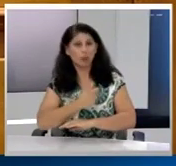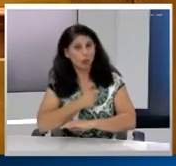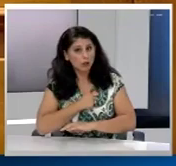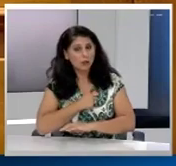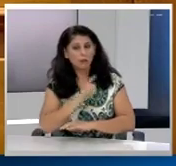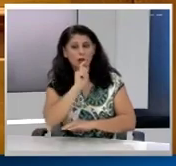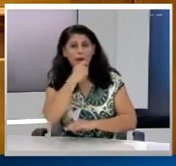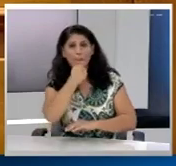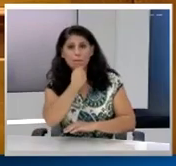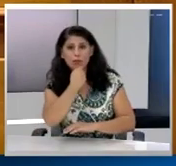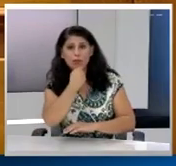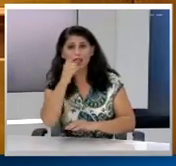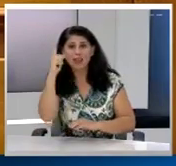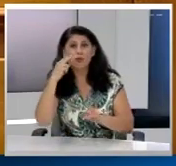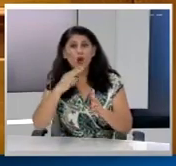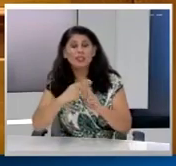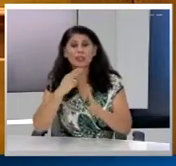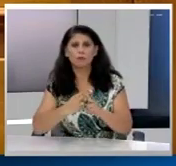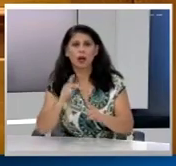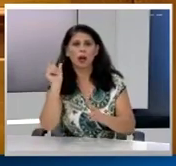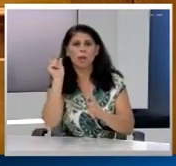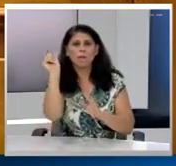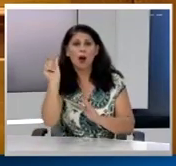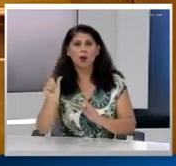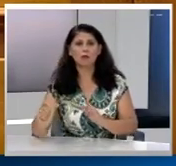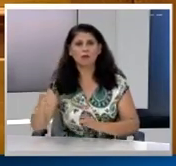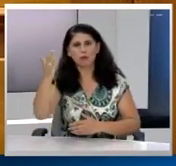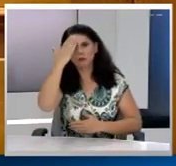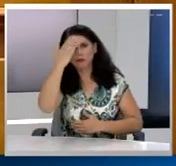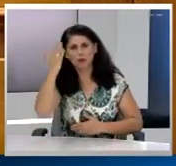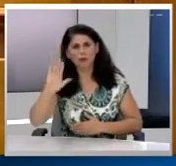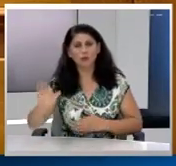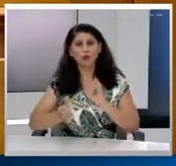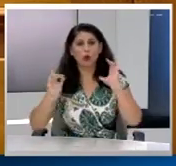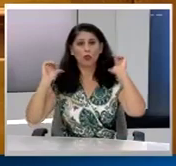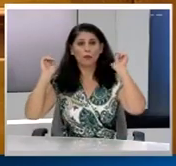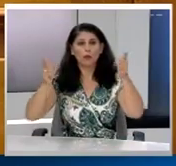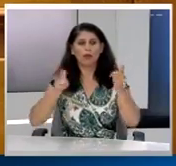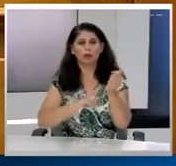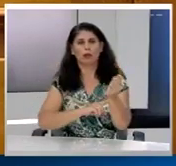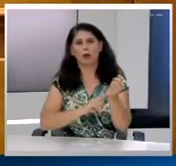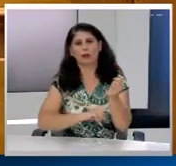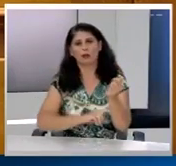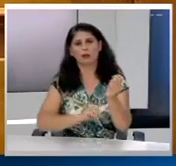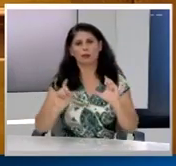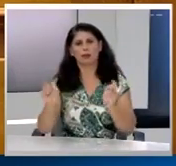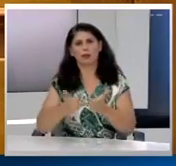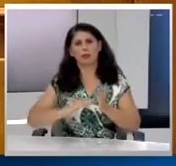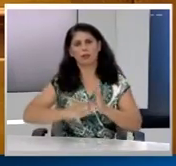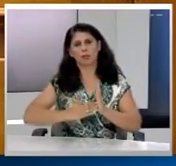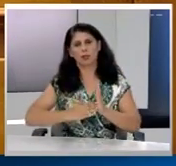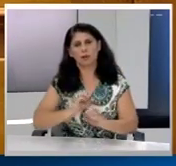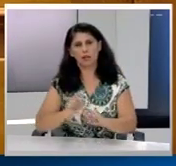εμπιστοσύνης και εχεμήθειας και το κυριότερο με όρους σεβασμού στον δημοκρατικό χαρακτήρα της Εθνικής